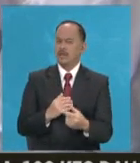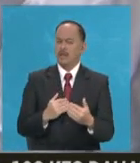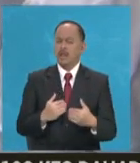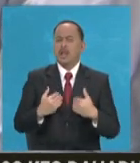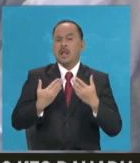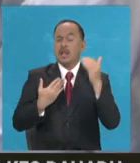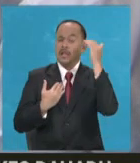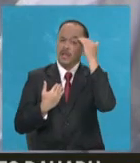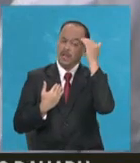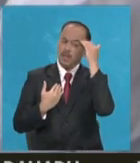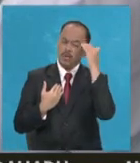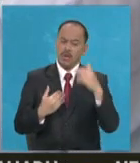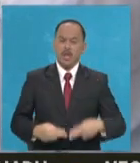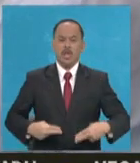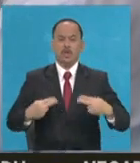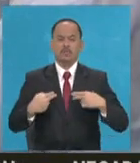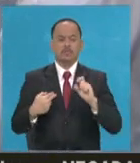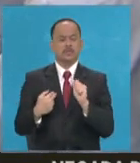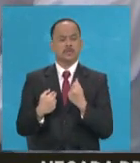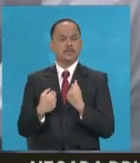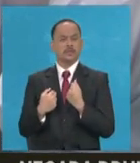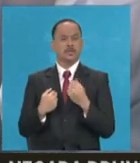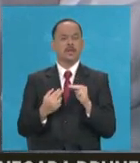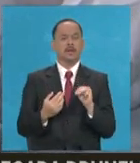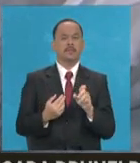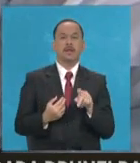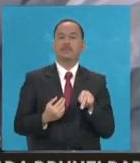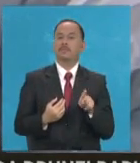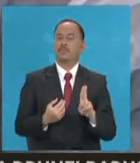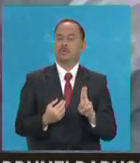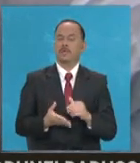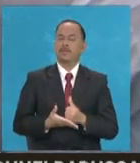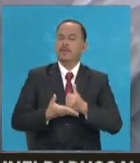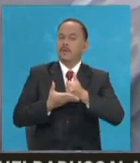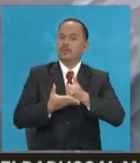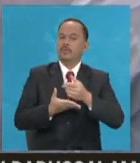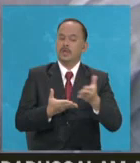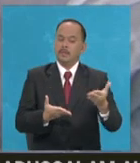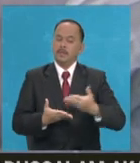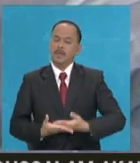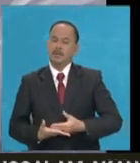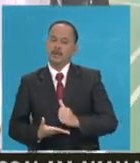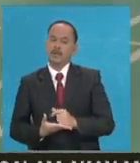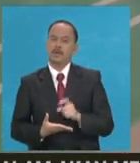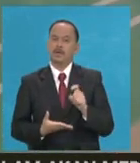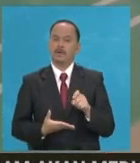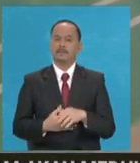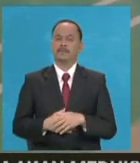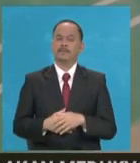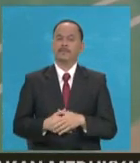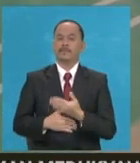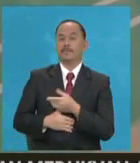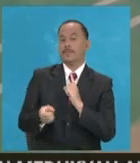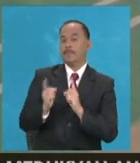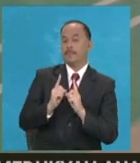secara mandiri dan mampu untuk memberikan bantuan atau meminta pertolongan Jika perlu saya juga